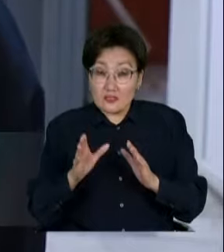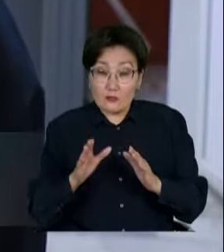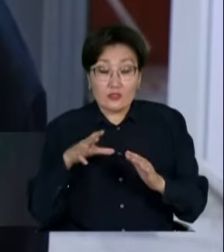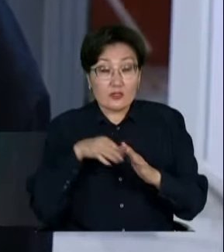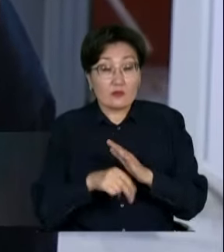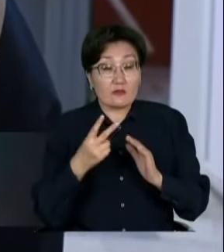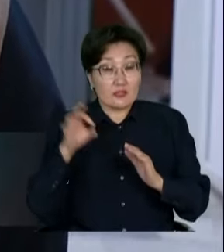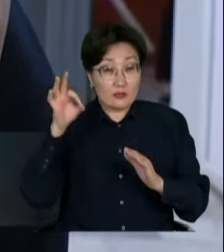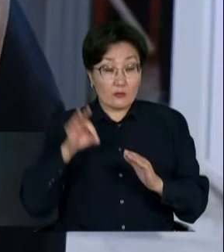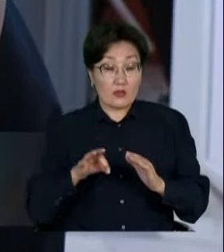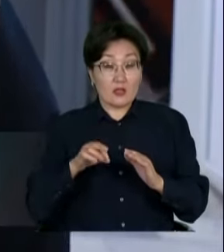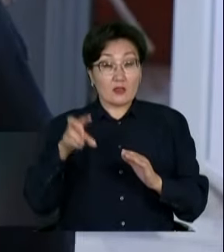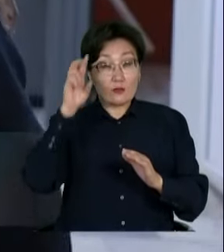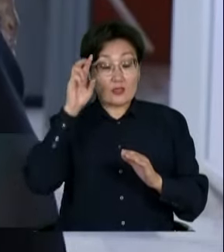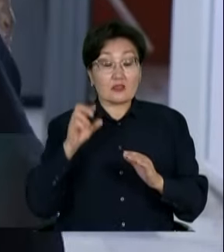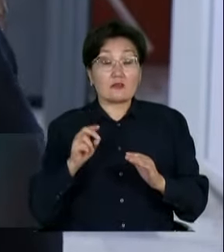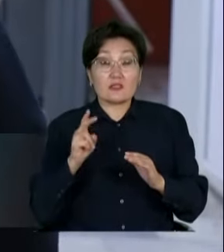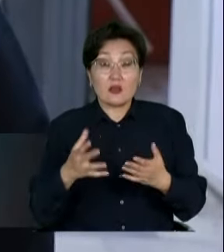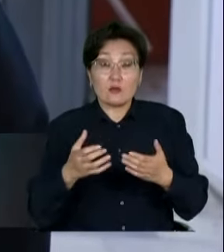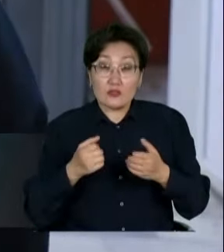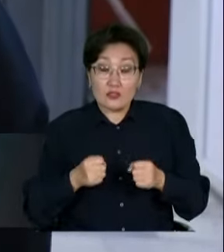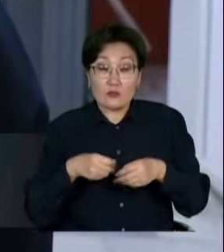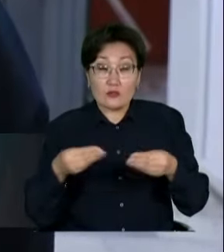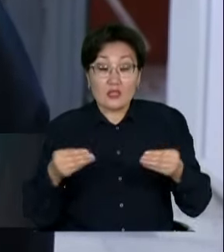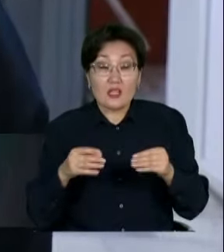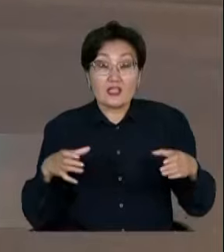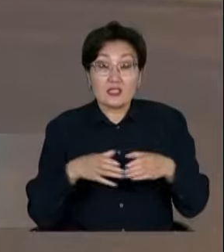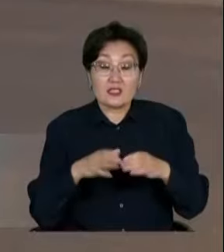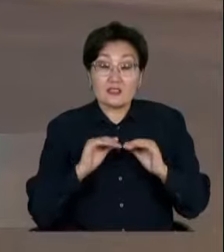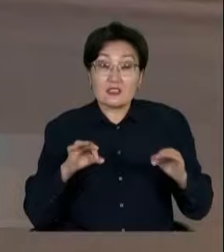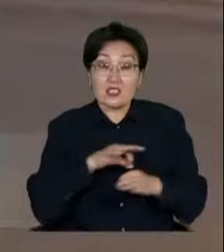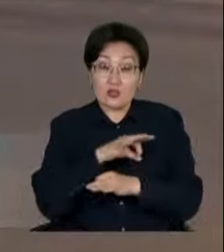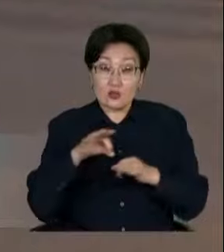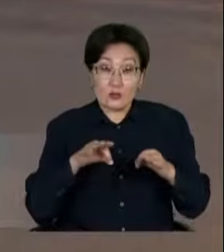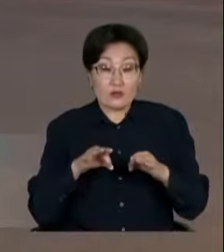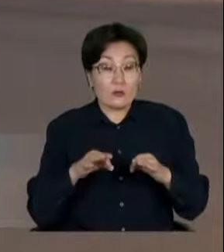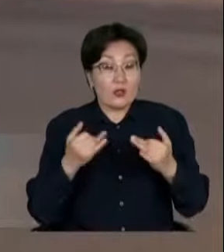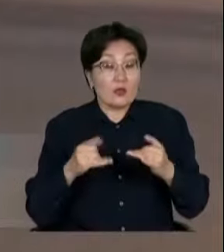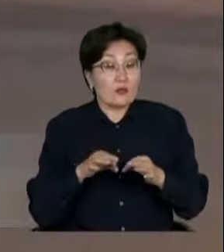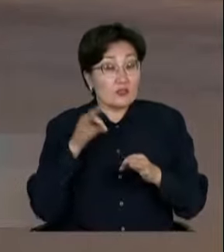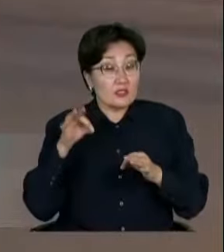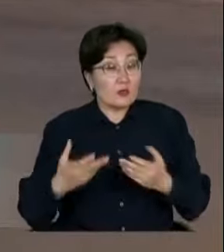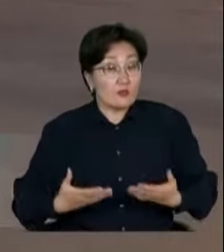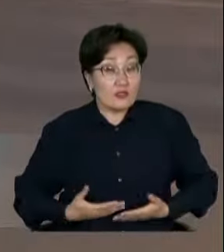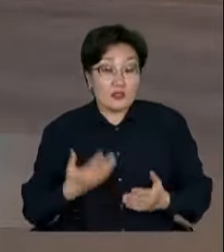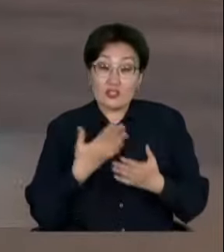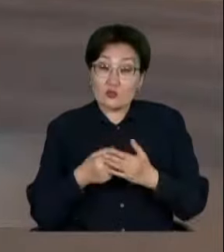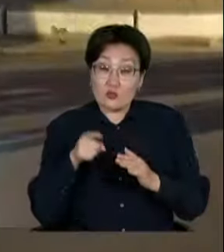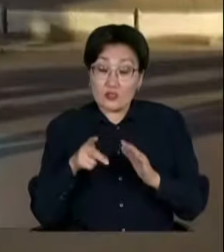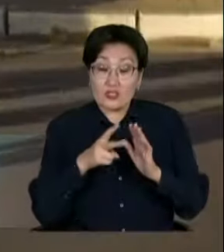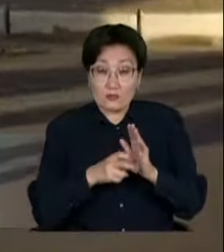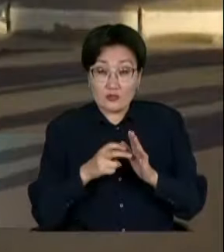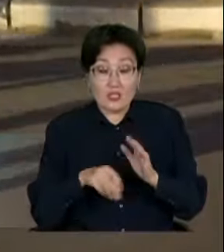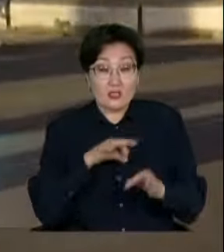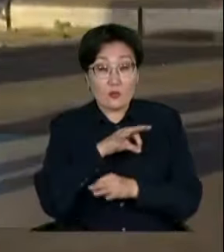них 20%, 120 квартир было роздано категории «дети-сироты». Тем временем в области проживают почти